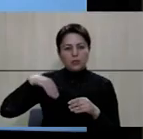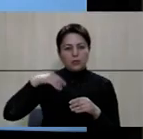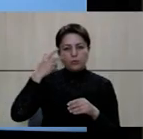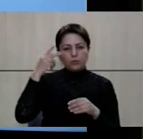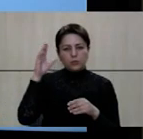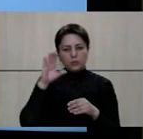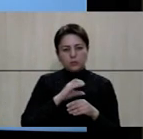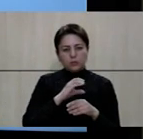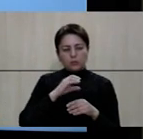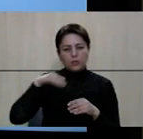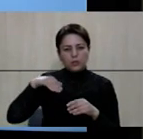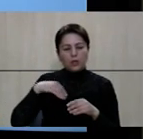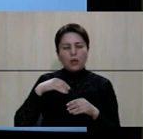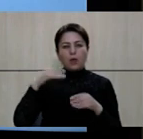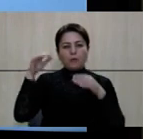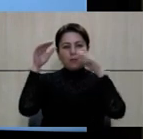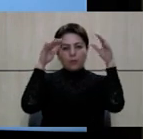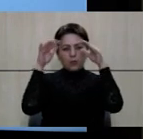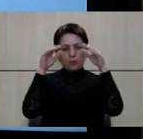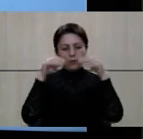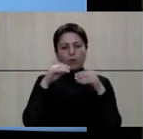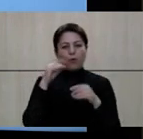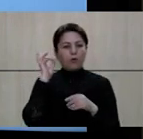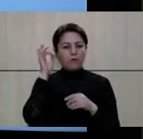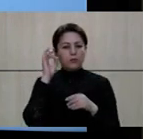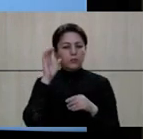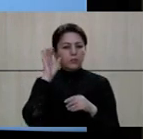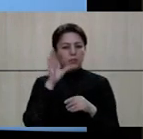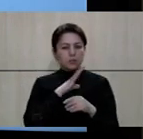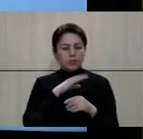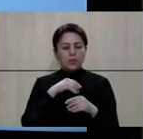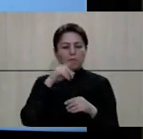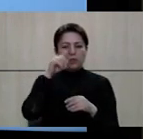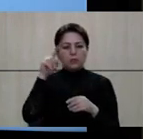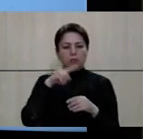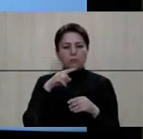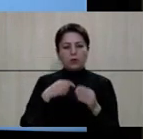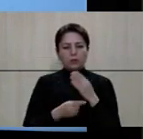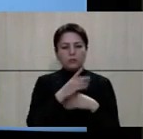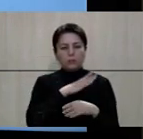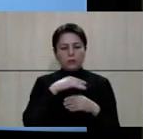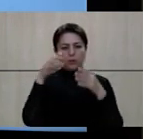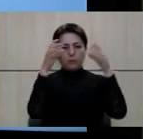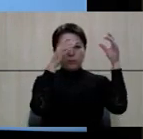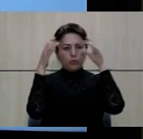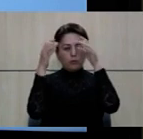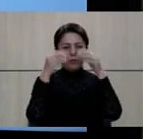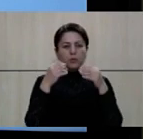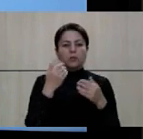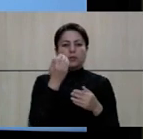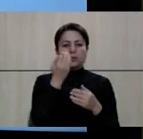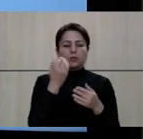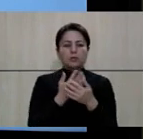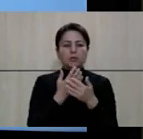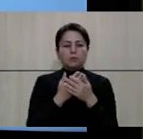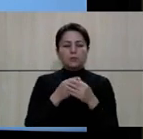o'tgandan so'ng momoqaldiroq ovozi eshitildi. Chaqmoq hosil bo'lgan bulut sizdan taxminan qancha uzoqlikda